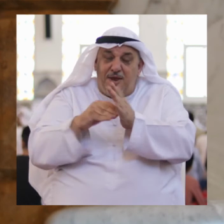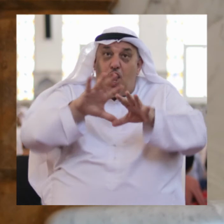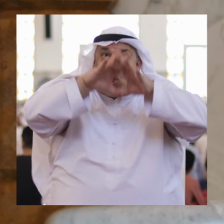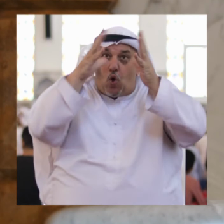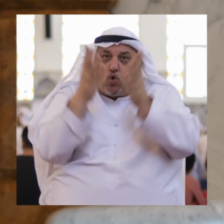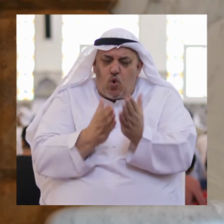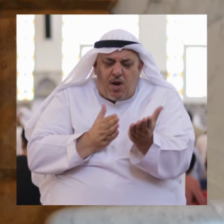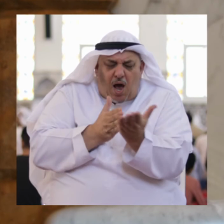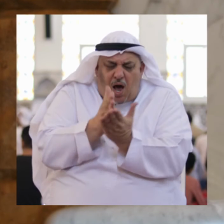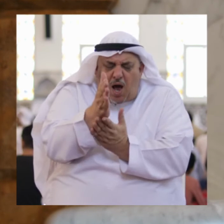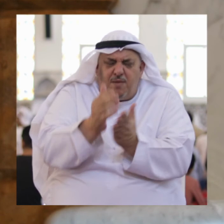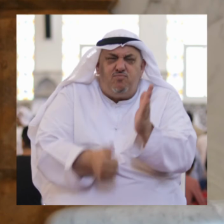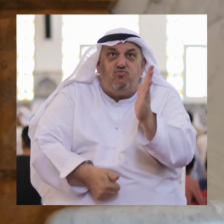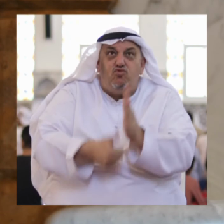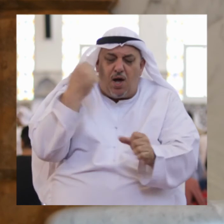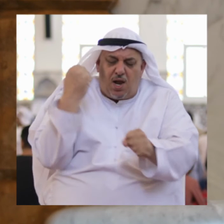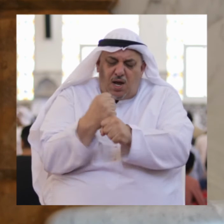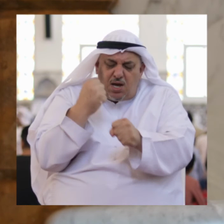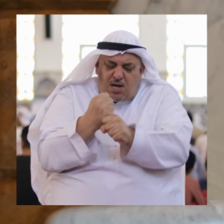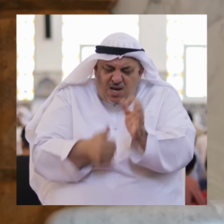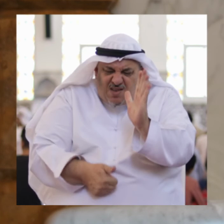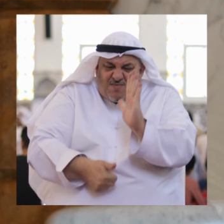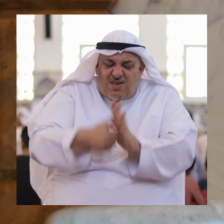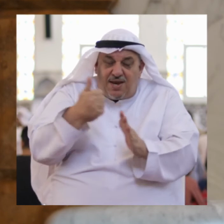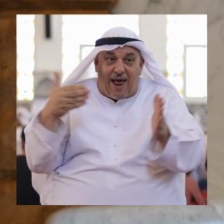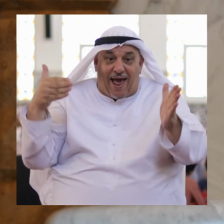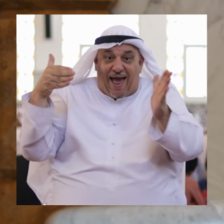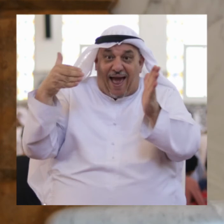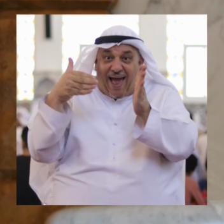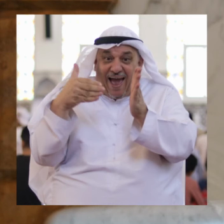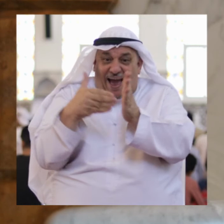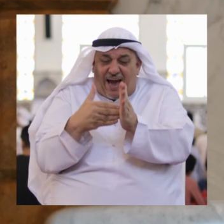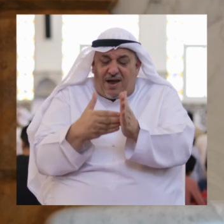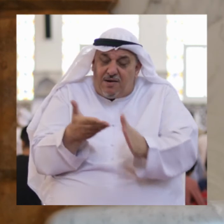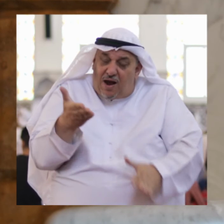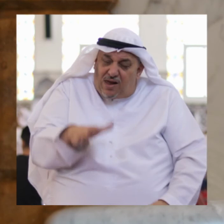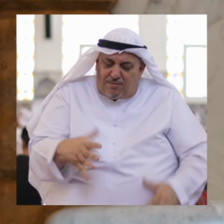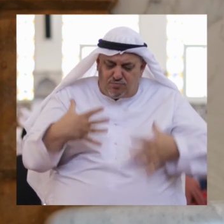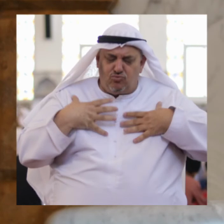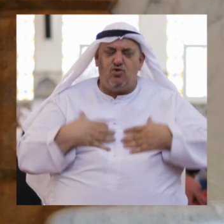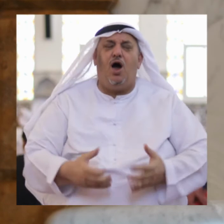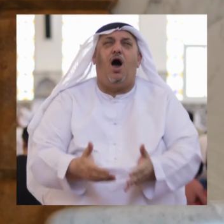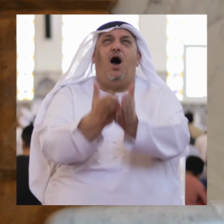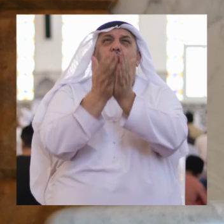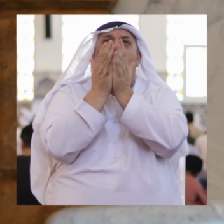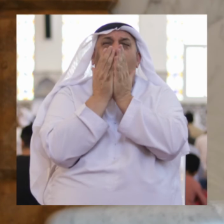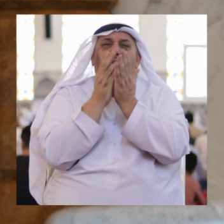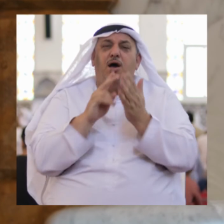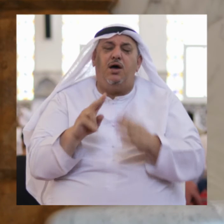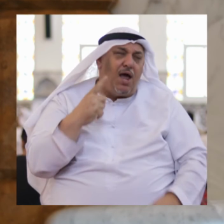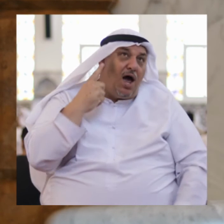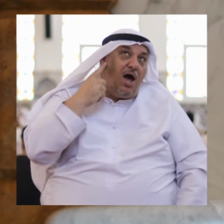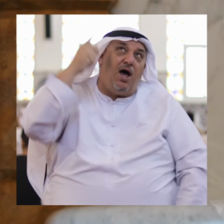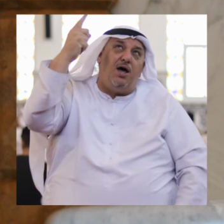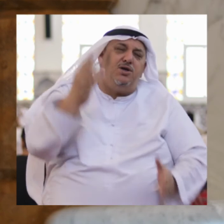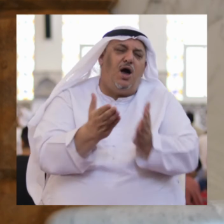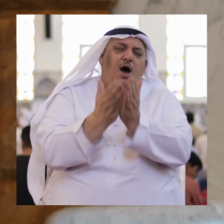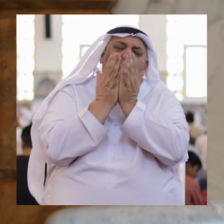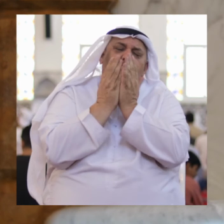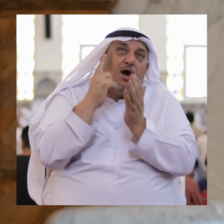معاشنا واصلح لنا اخرتنا التي فيها معادنا اللهم يا سميع الدعاء